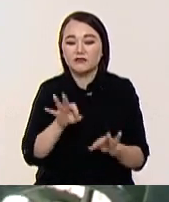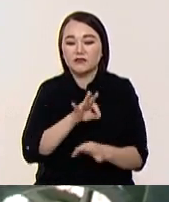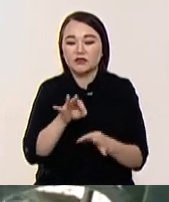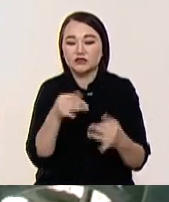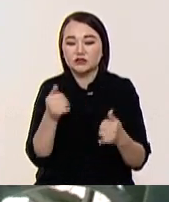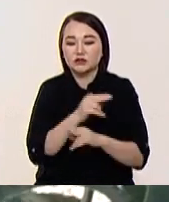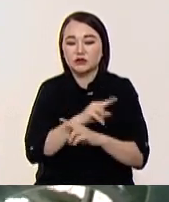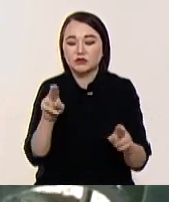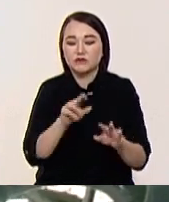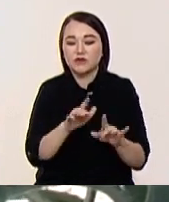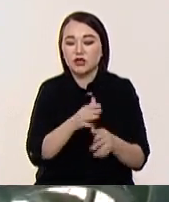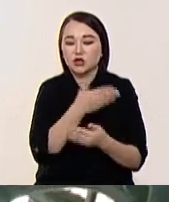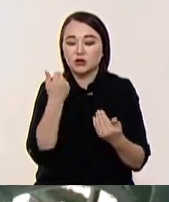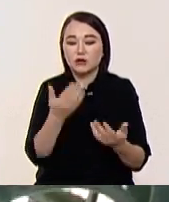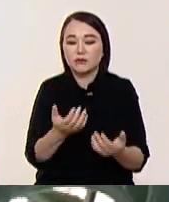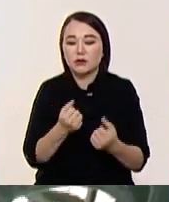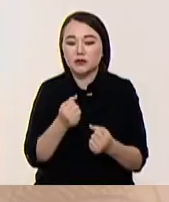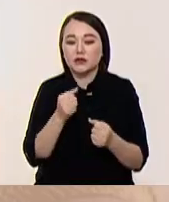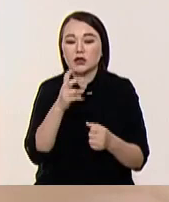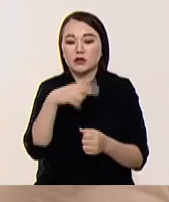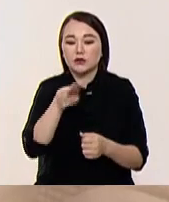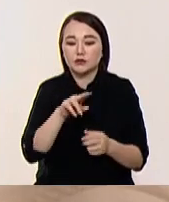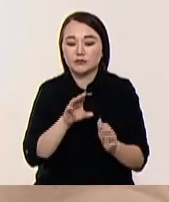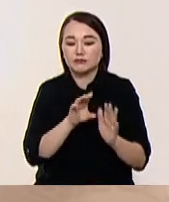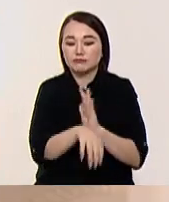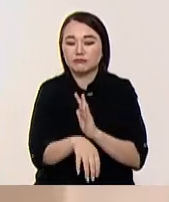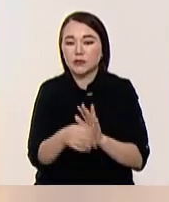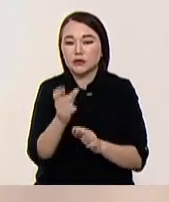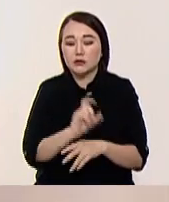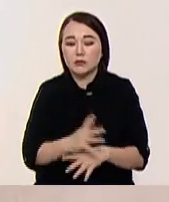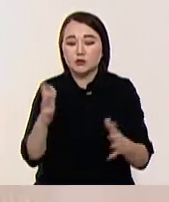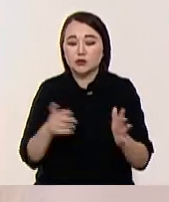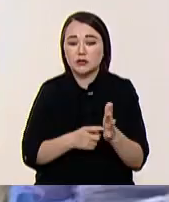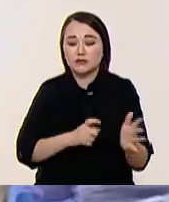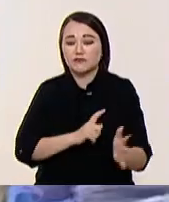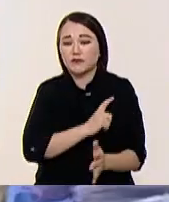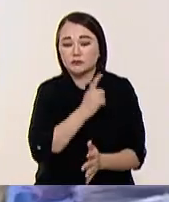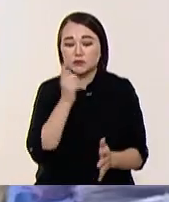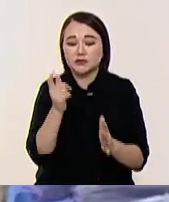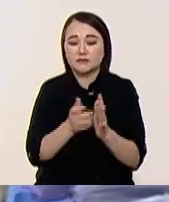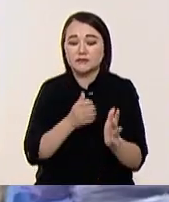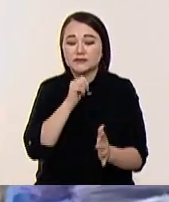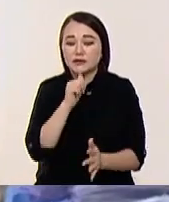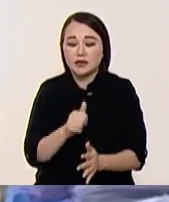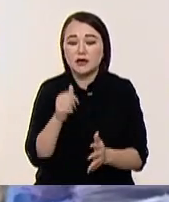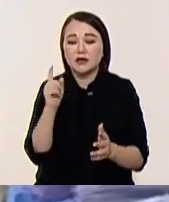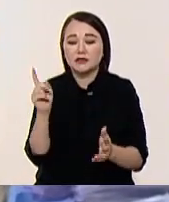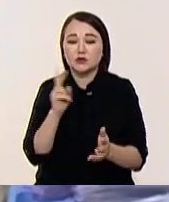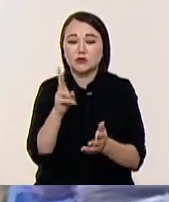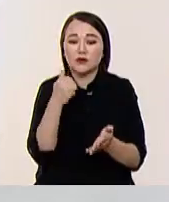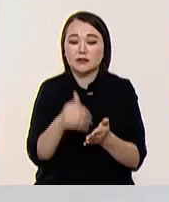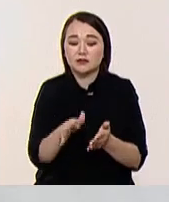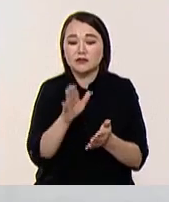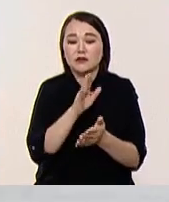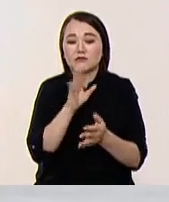сейчас почти никто не варит, а берут замораживать. Большинство карагандинцев возмущены дефицитом сахара. Одни отказываются от варенья